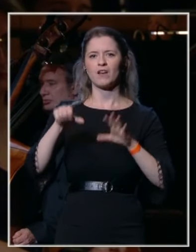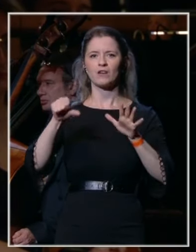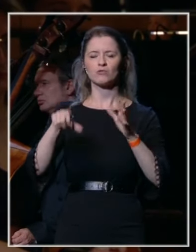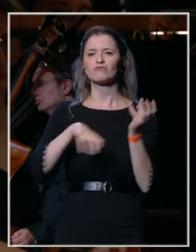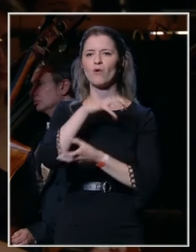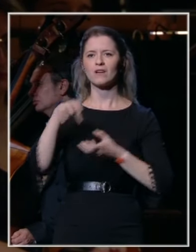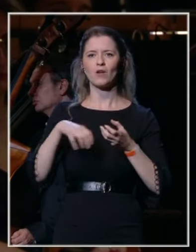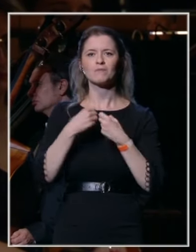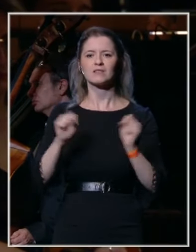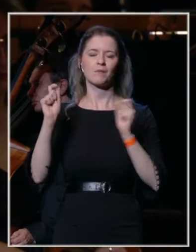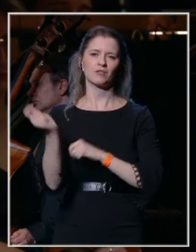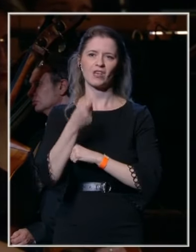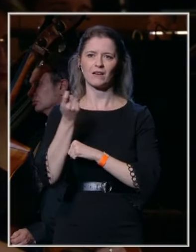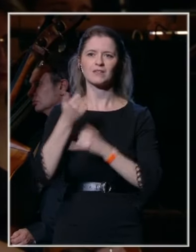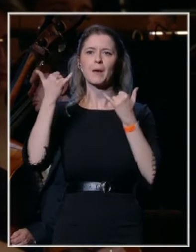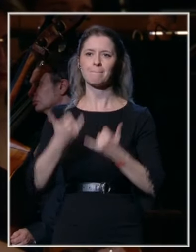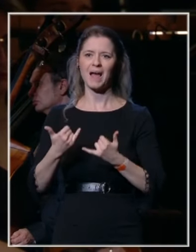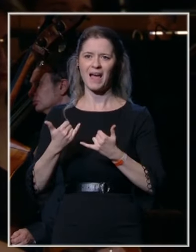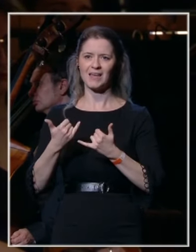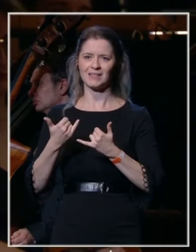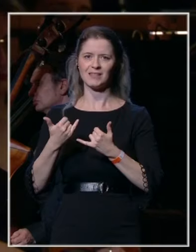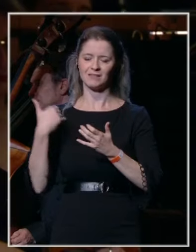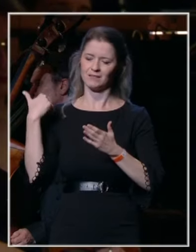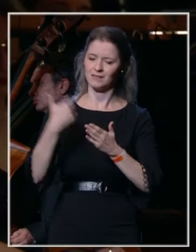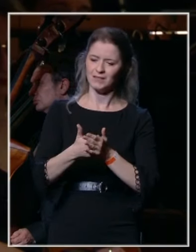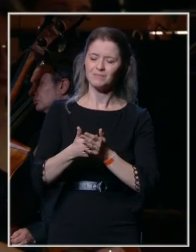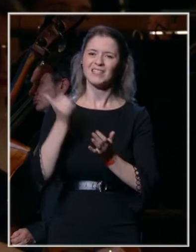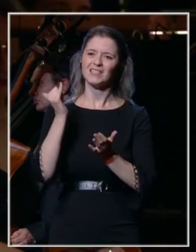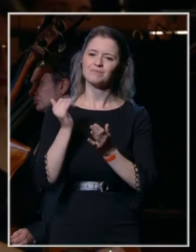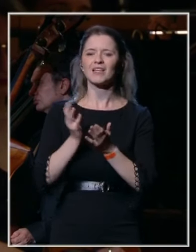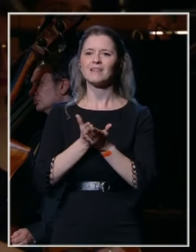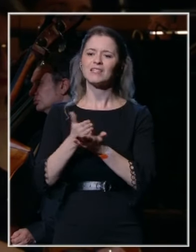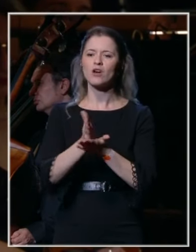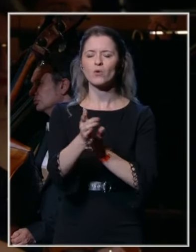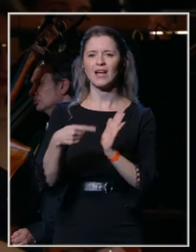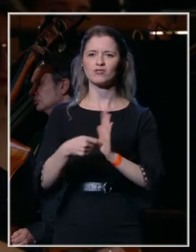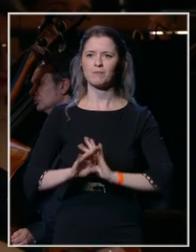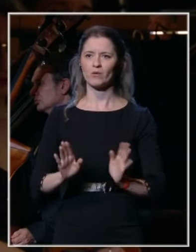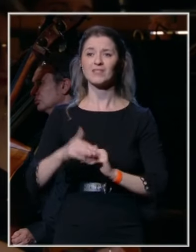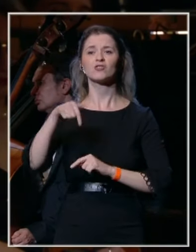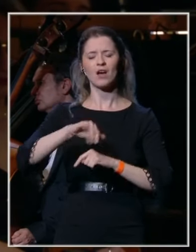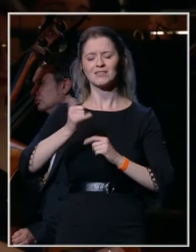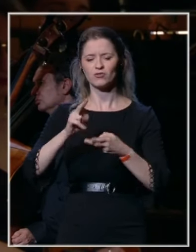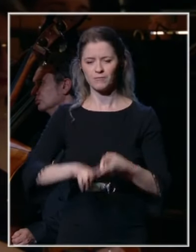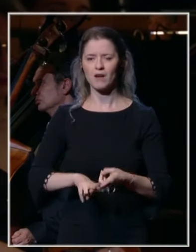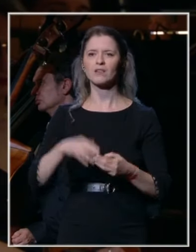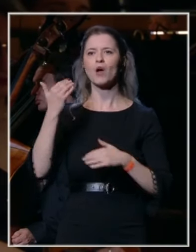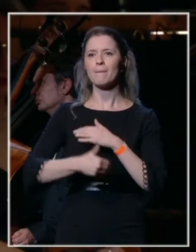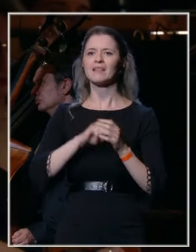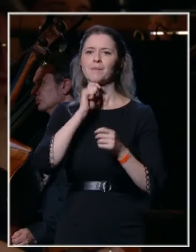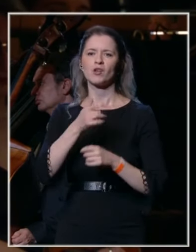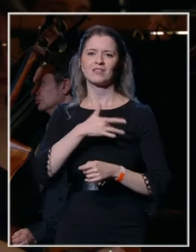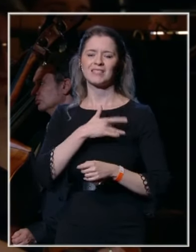szabadságharc máig ható igazodási pont, és az is marad, míg magyar szívű ember él a